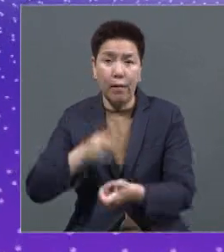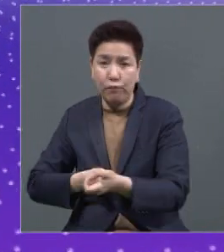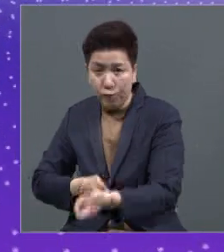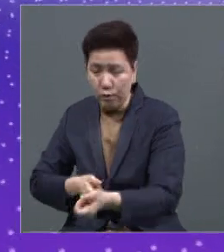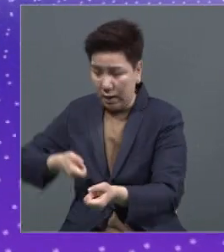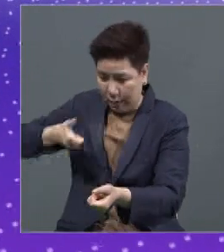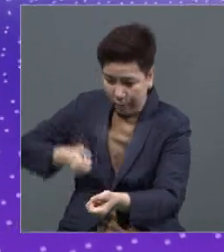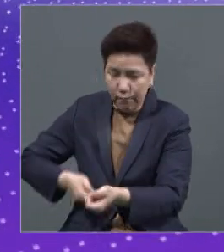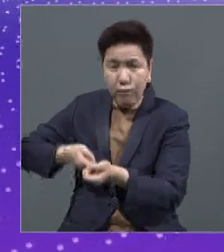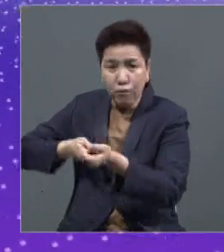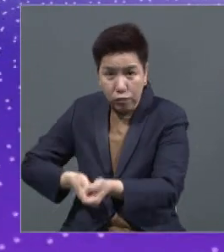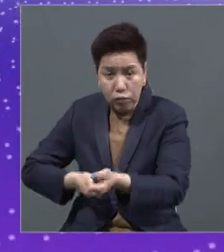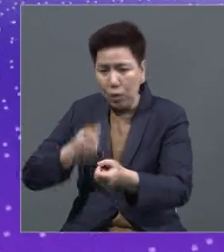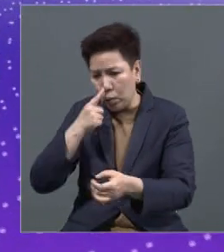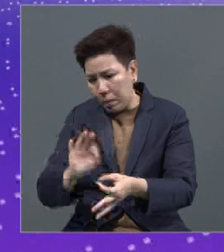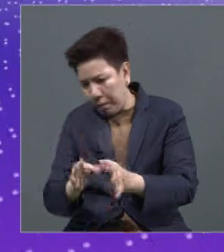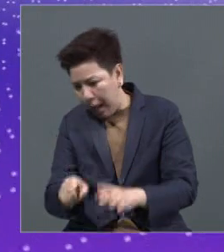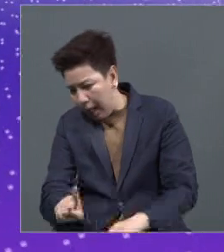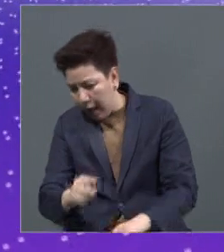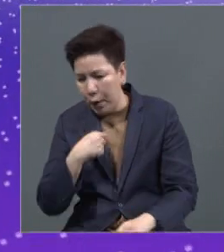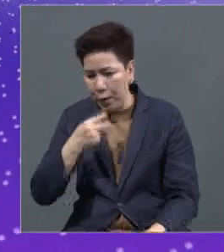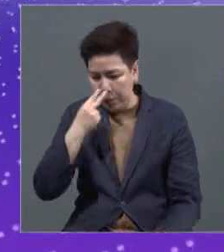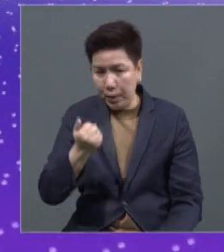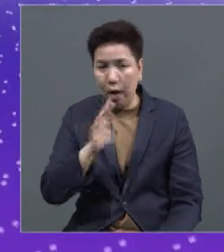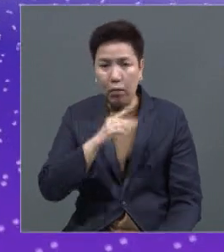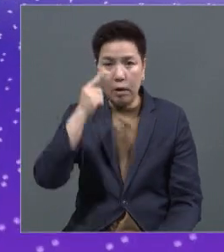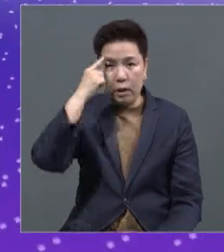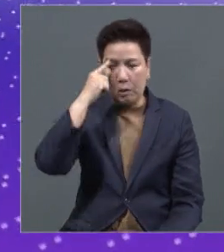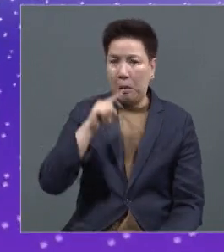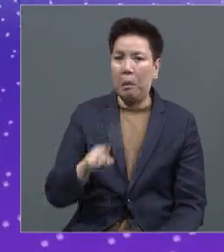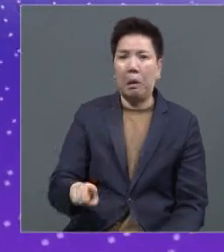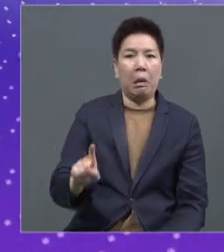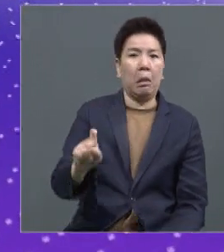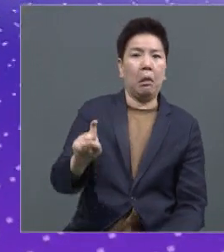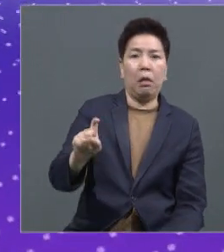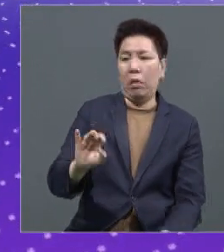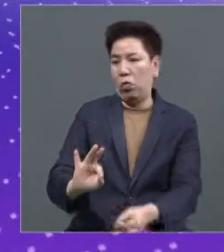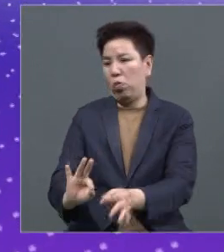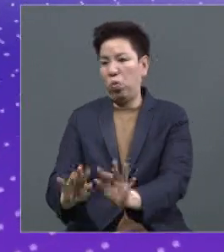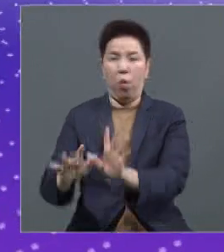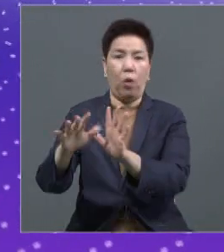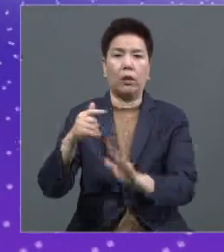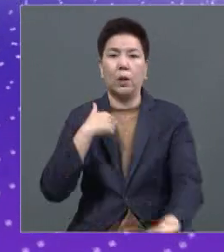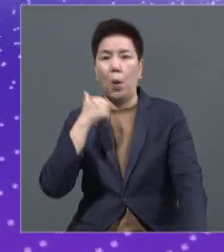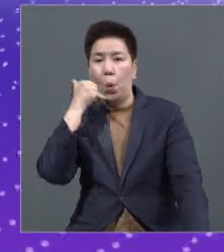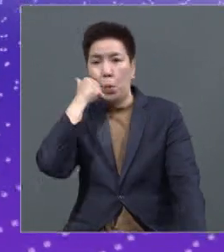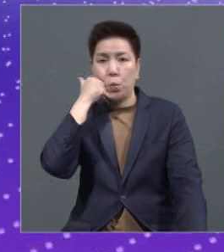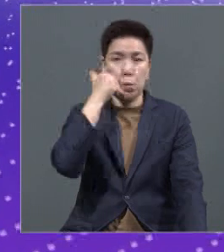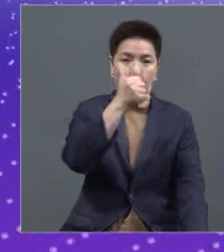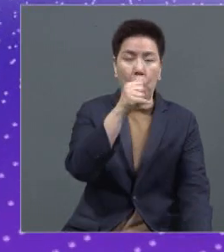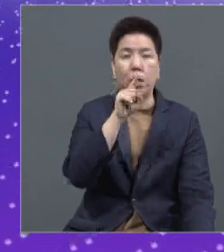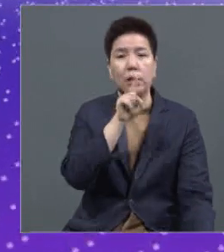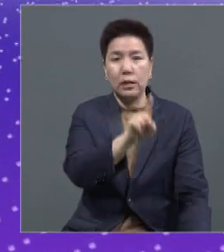ดับเพลิงก็ได้ขึ้นอยู่กับวัสดุที่เป็นเชื้อเพลิงแต่ถ้าตั้งสติประเมินแล้วว่าไฟมันรุนแรงโทรแจ้ง 199